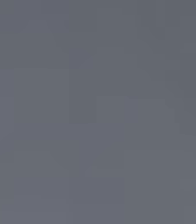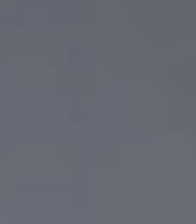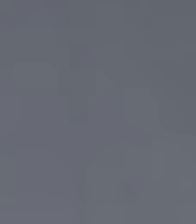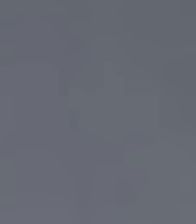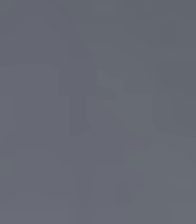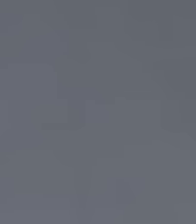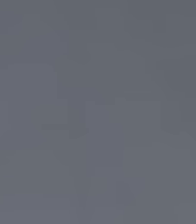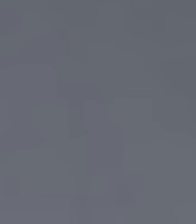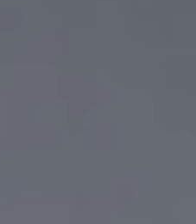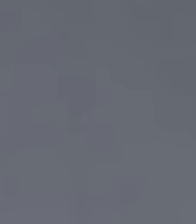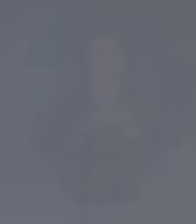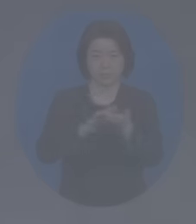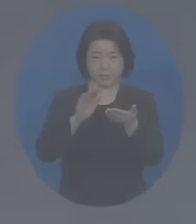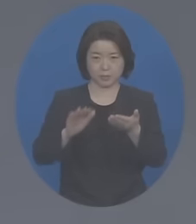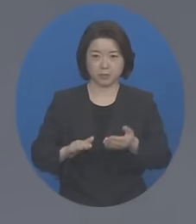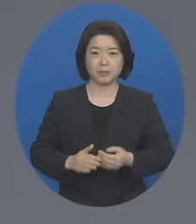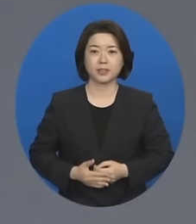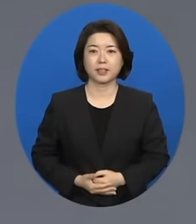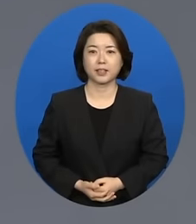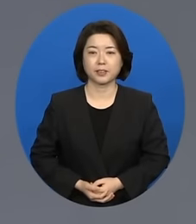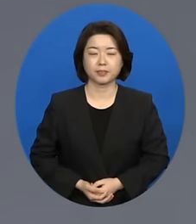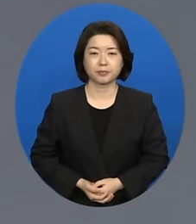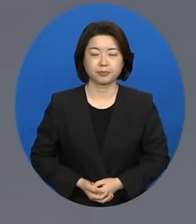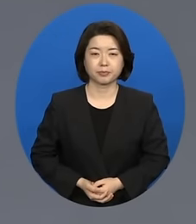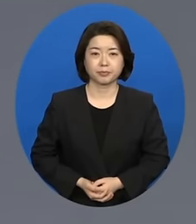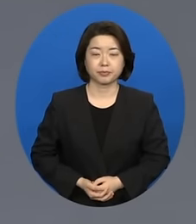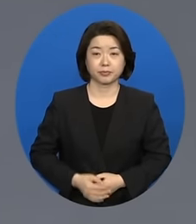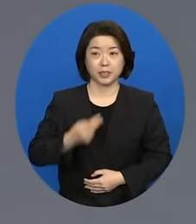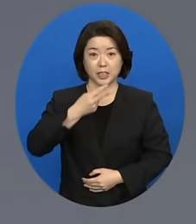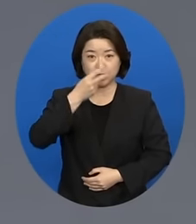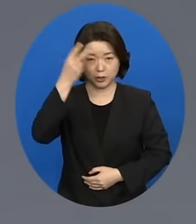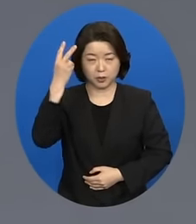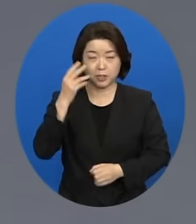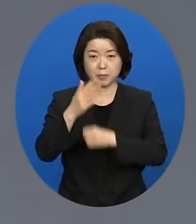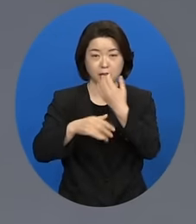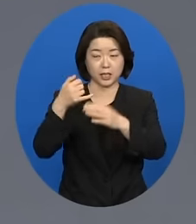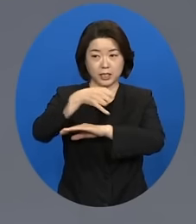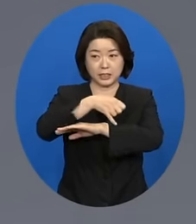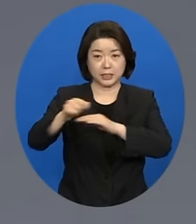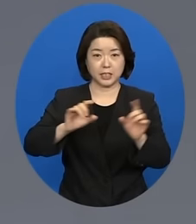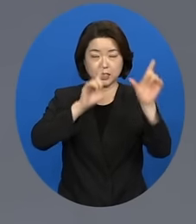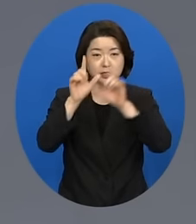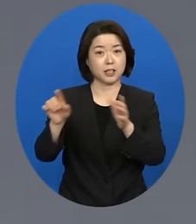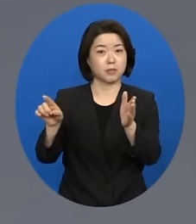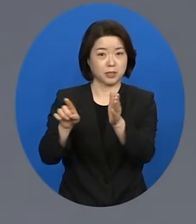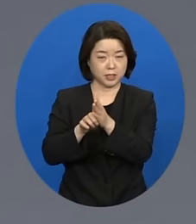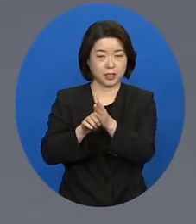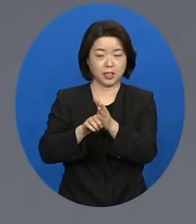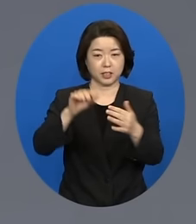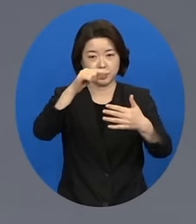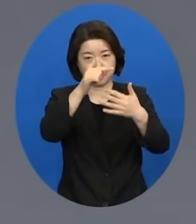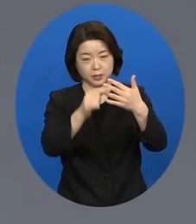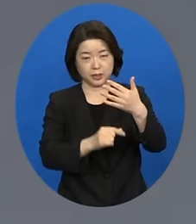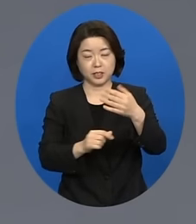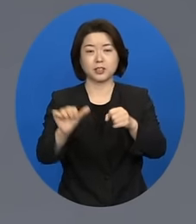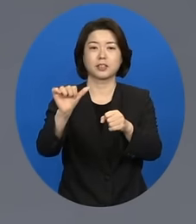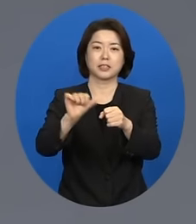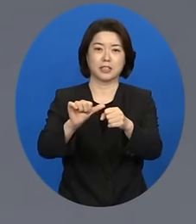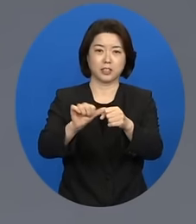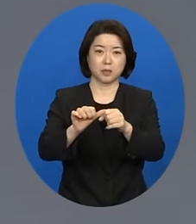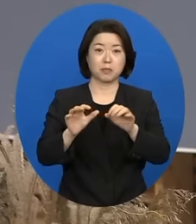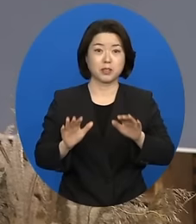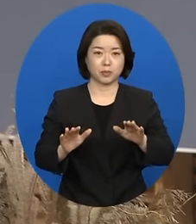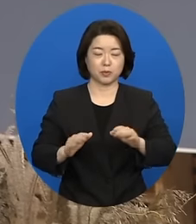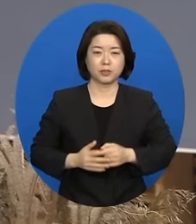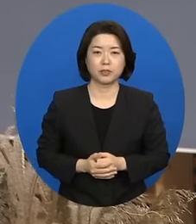하나님의 말씀입니다. 네, 요셉 하나님이 디자인하신 삶을 신뢰하기 시리즈의 다섯 번째입니다.